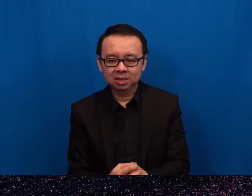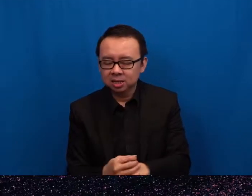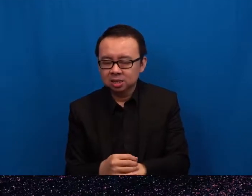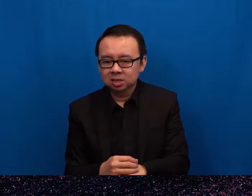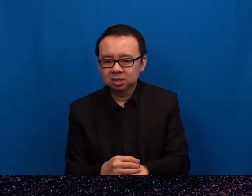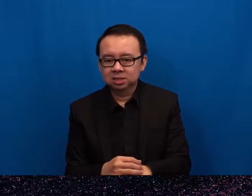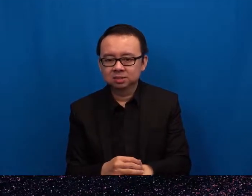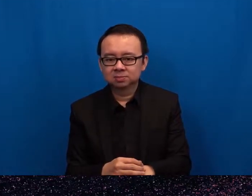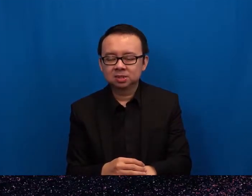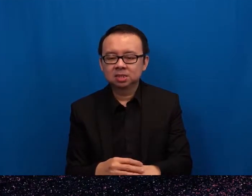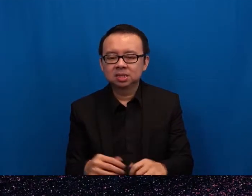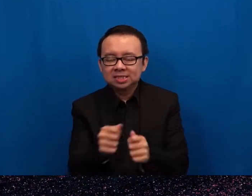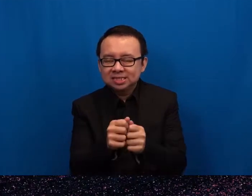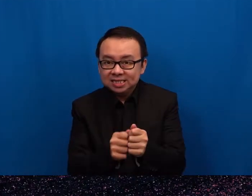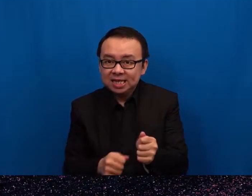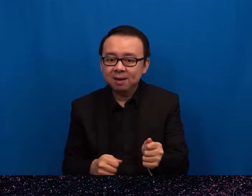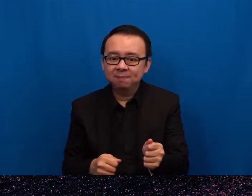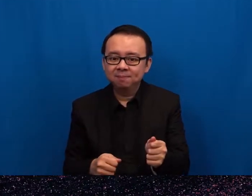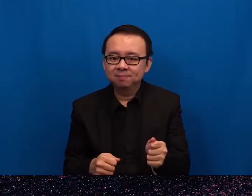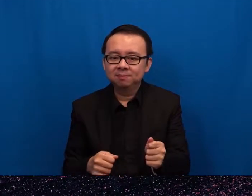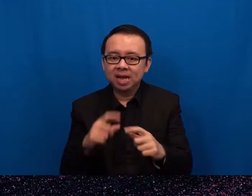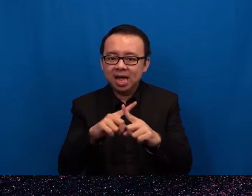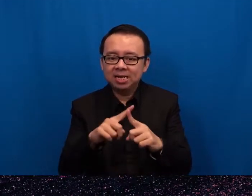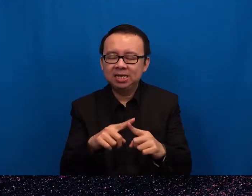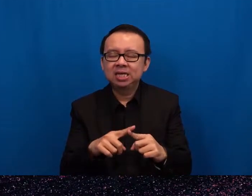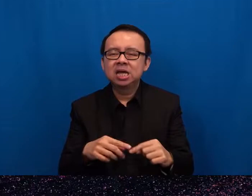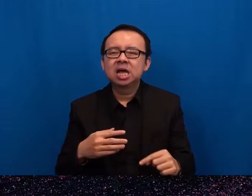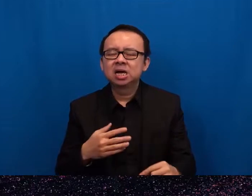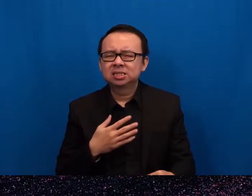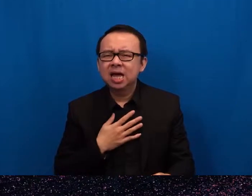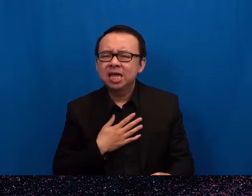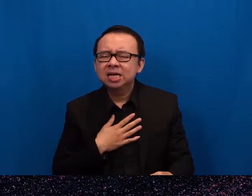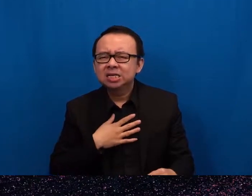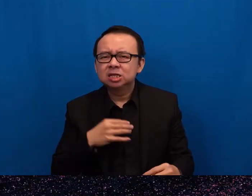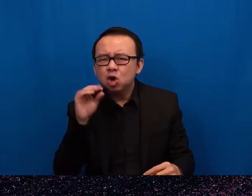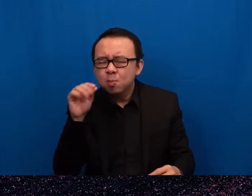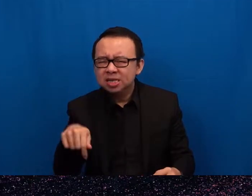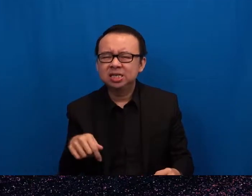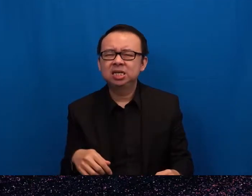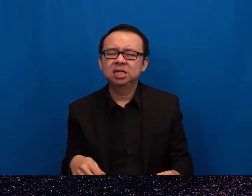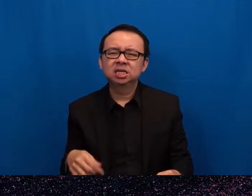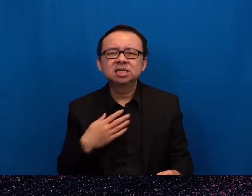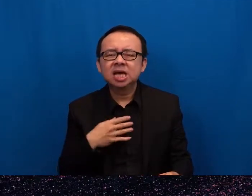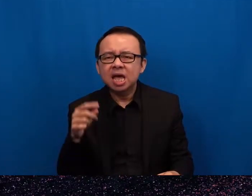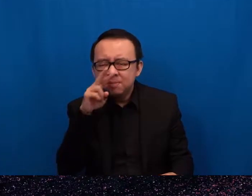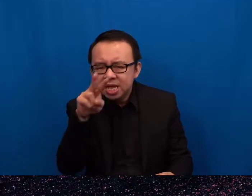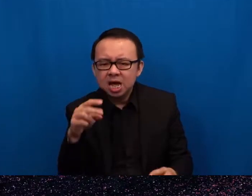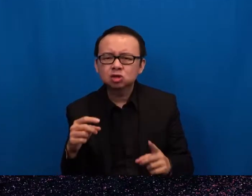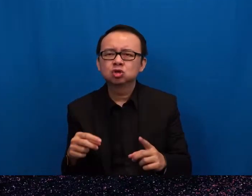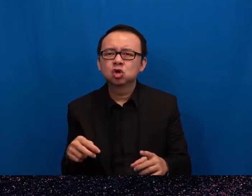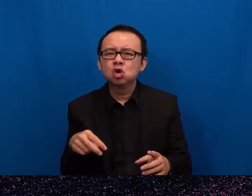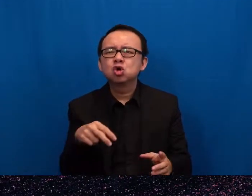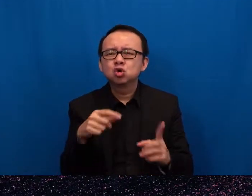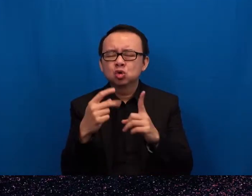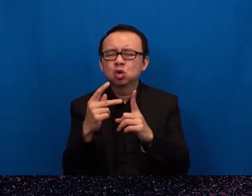saya syuting sini melihat kursi-kursi ini sekarang hampa. Hati itu menjadi-jadi menggebu-gebu merindukan jemaat.